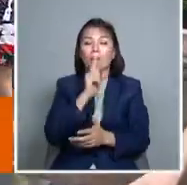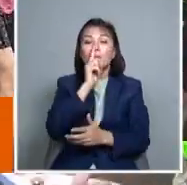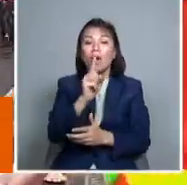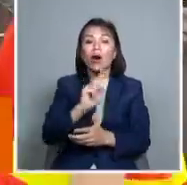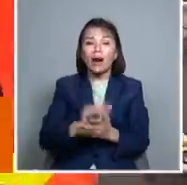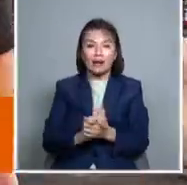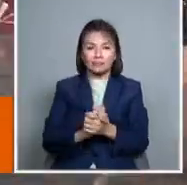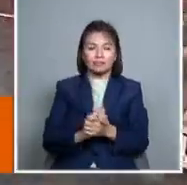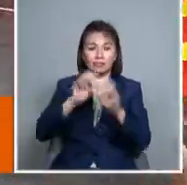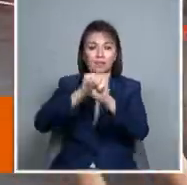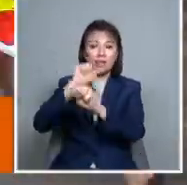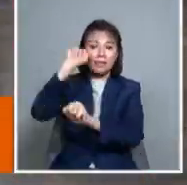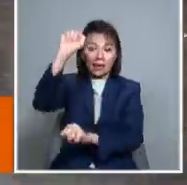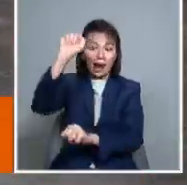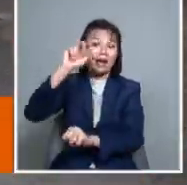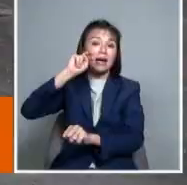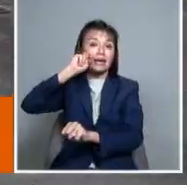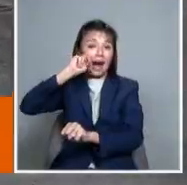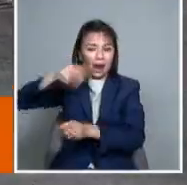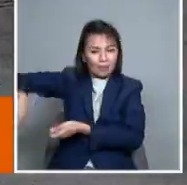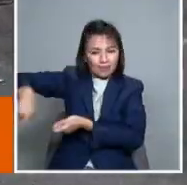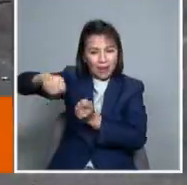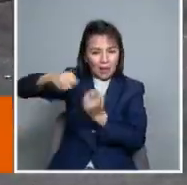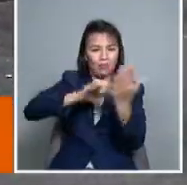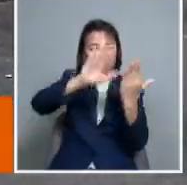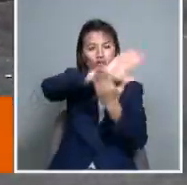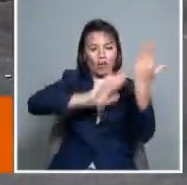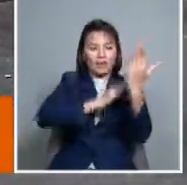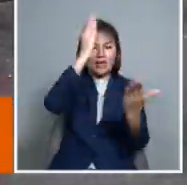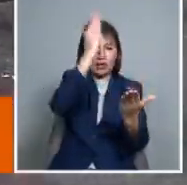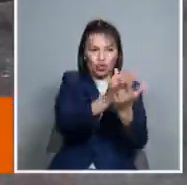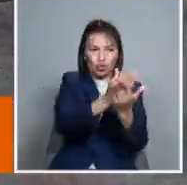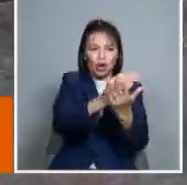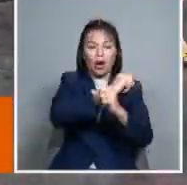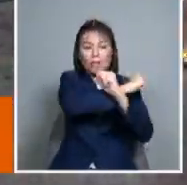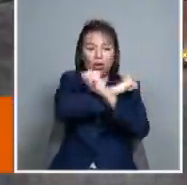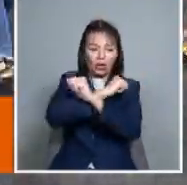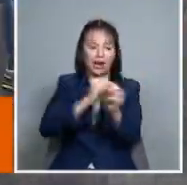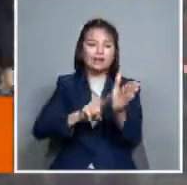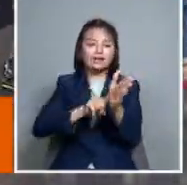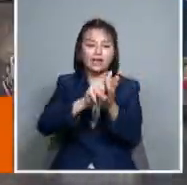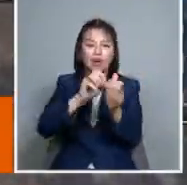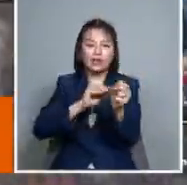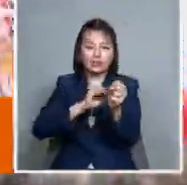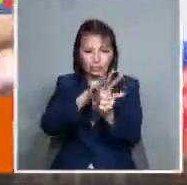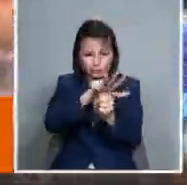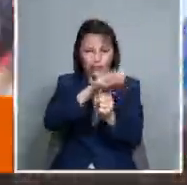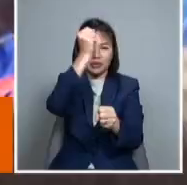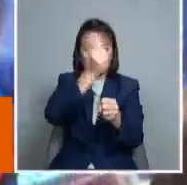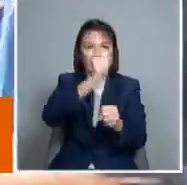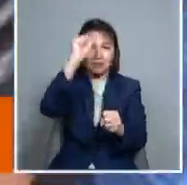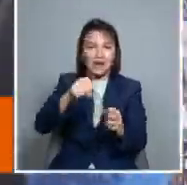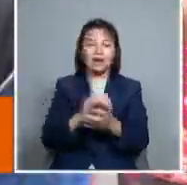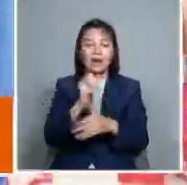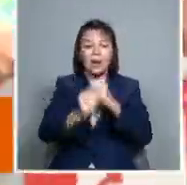ระบุบอกว่าตามที่ได้ประกาศงดกิจกรรมต่างๆในวันสงกรานต์ทั่วประเทศเพื่อป้องกันการแพร่ระบาดของเชื้อครู 19ดังนั้นปีนี้